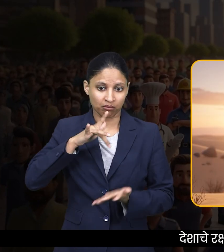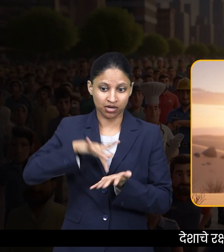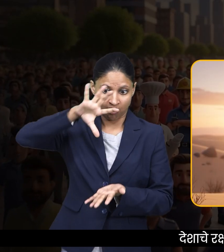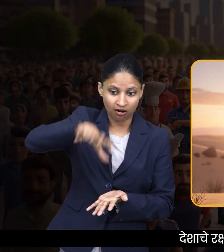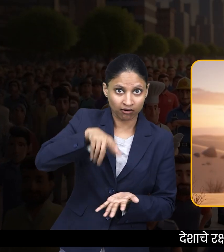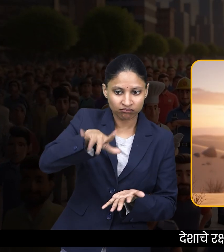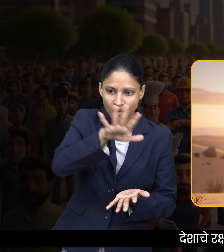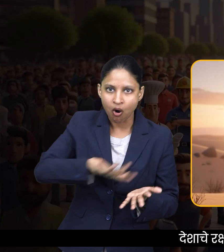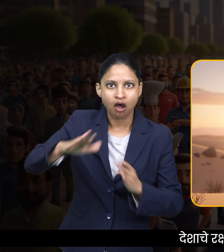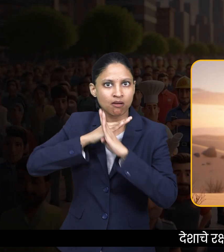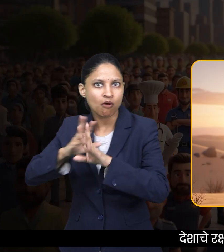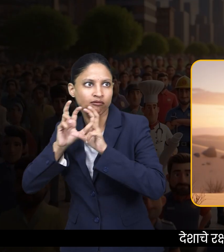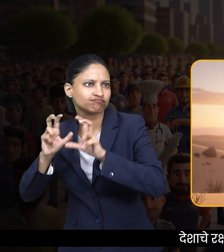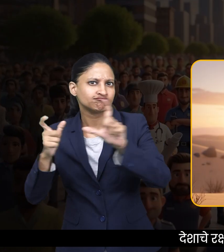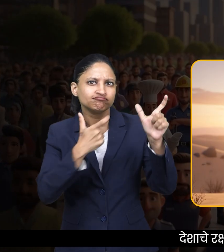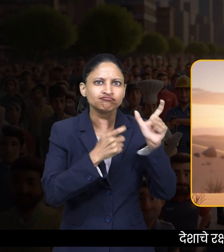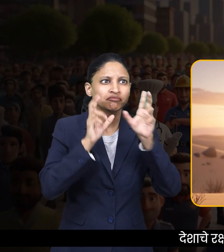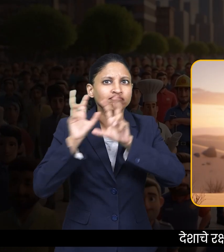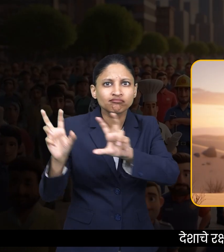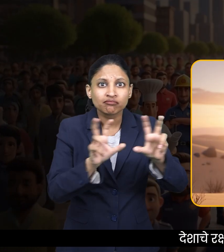देशाचे रक्षण करणारी व्यक्ती.